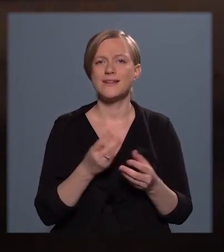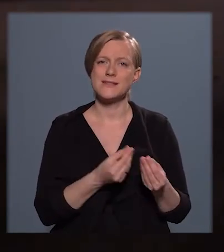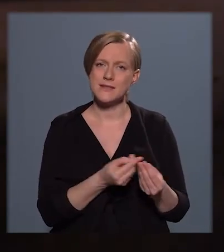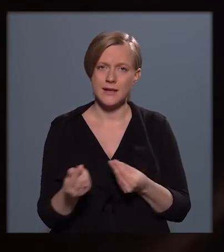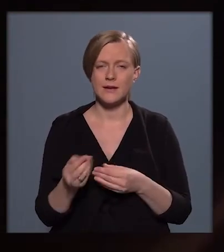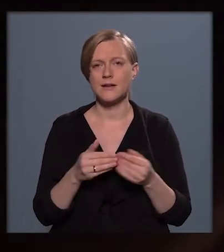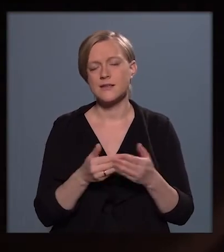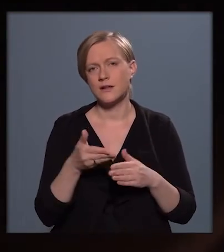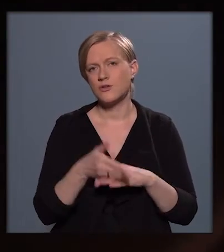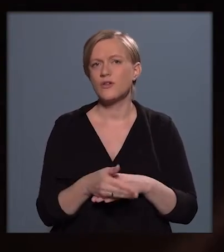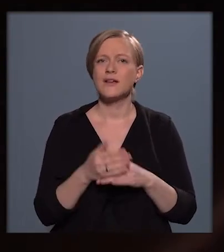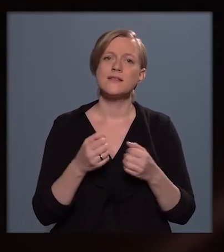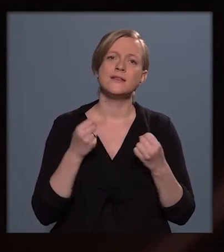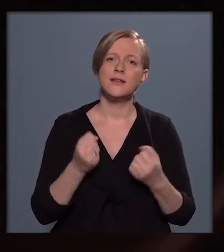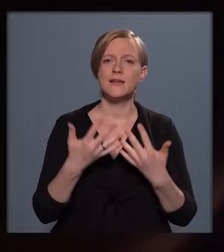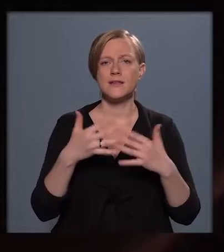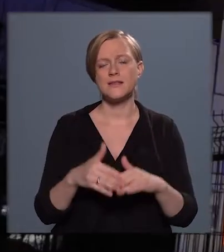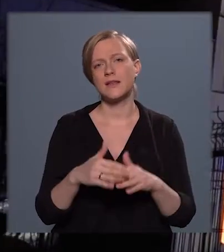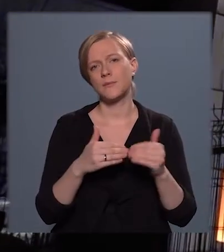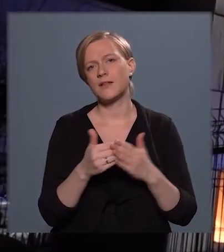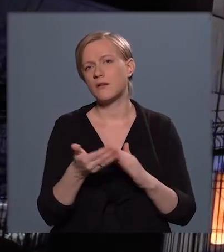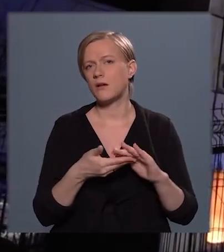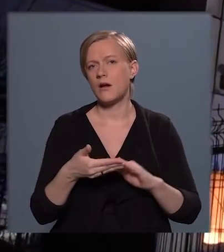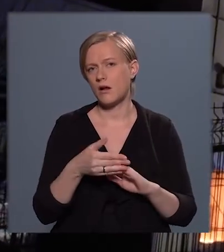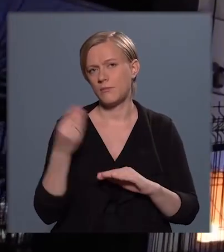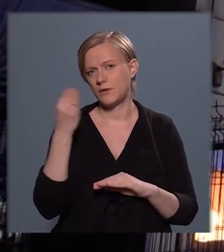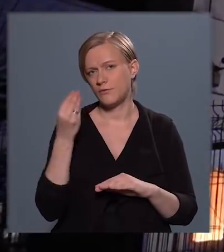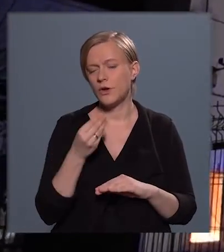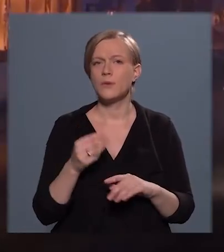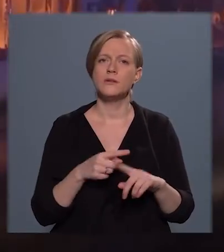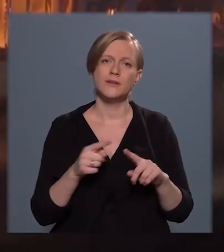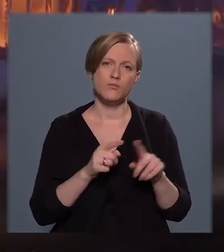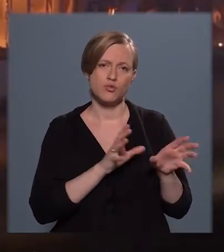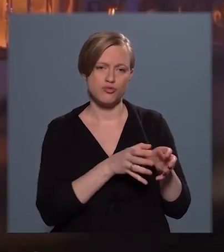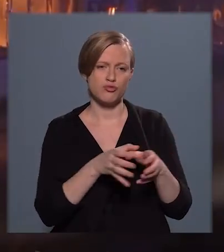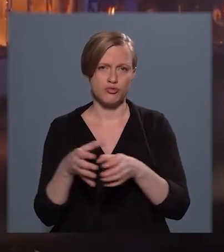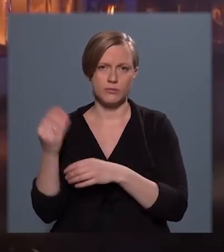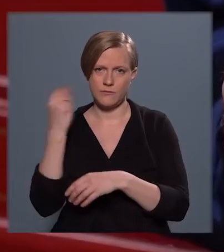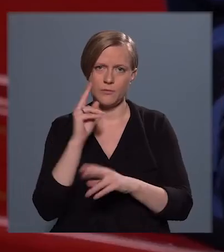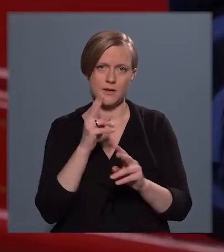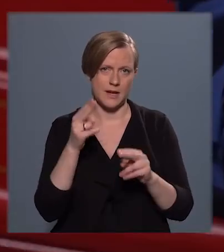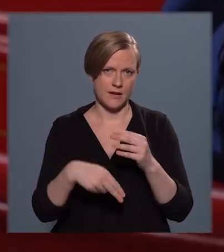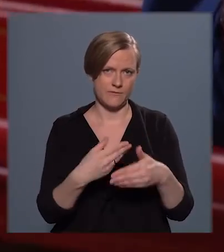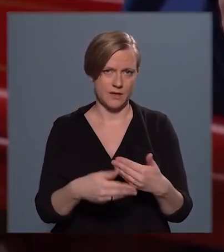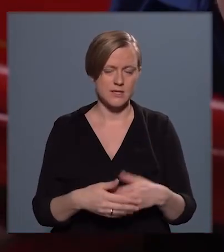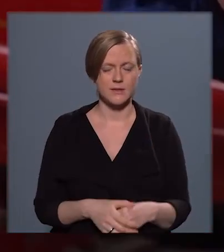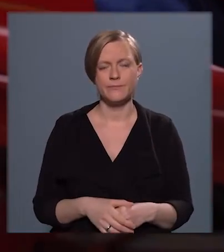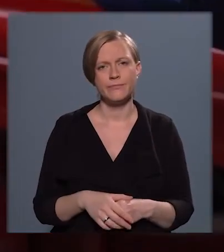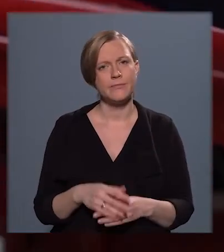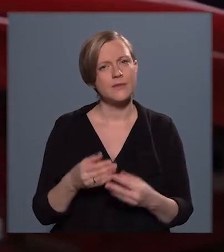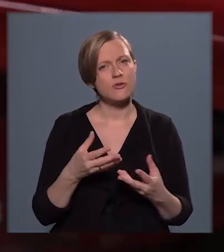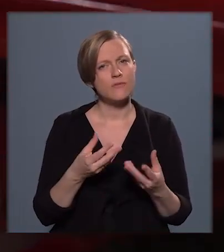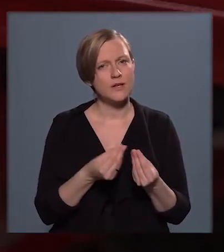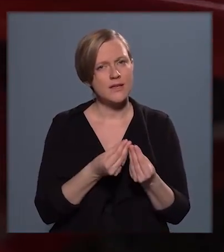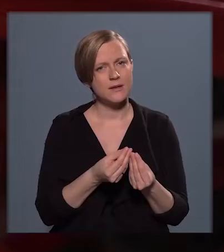kezeléséhez nehéz gépkezelői alaptanfolyamot, illetve típus tanfolyamokat kellett elvégezni. És a kezedben tartasz